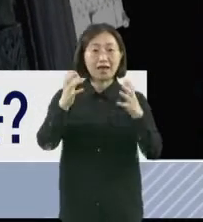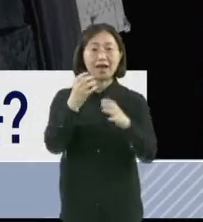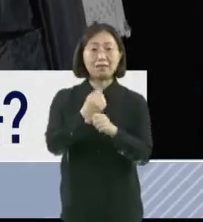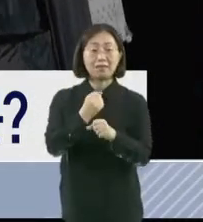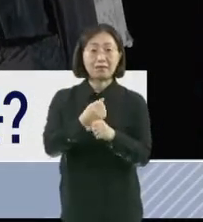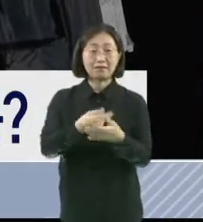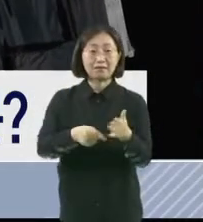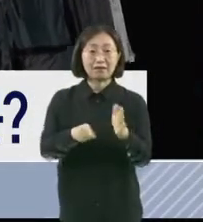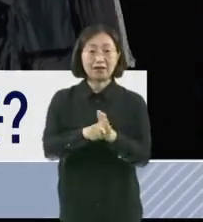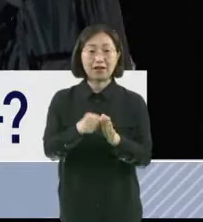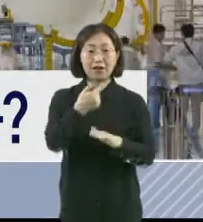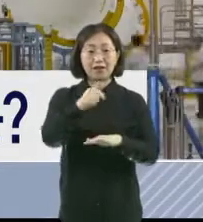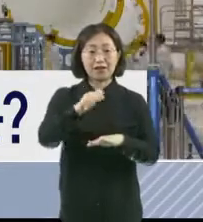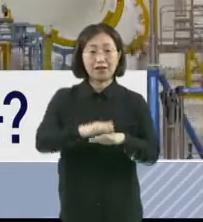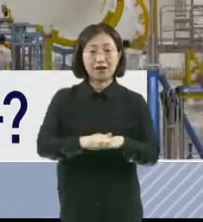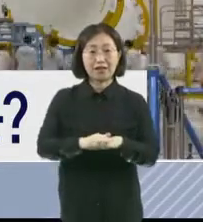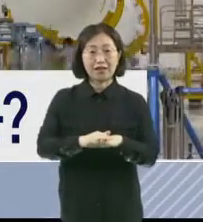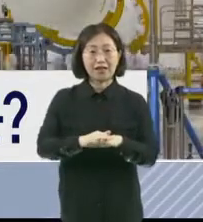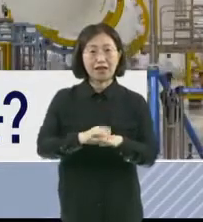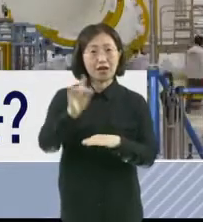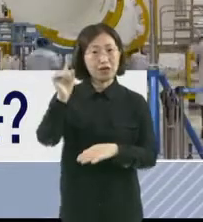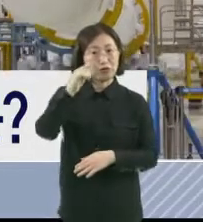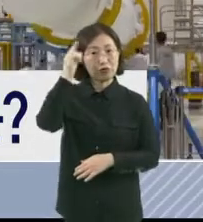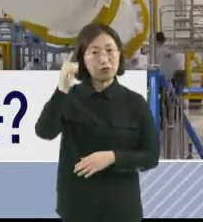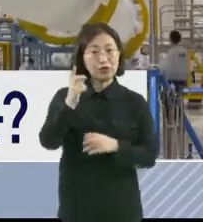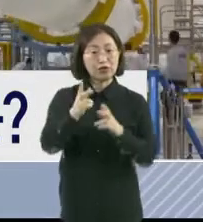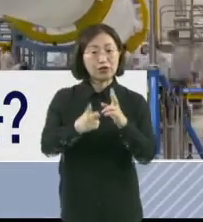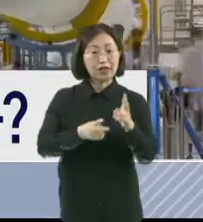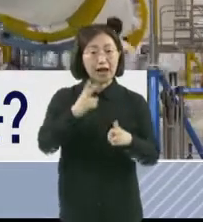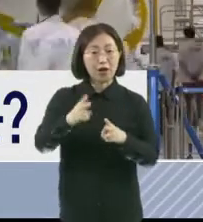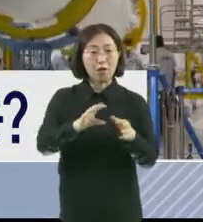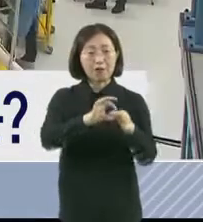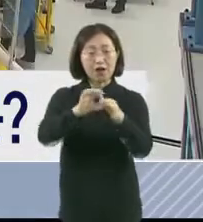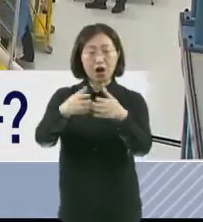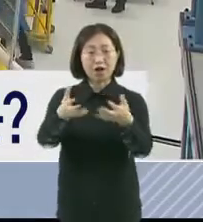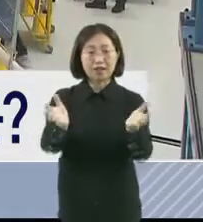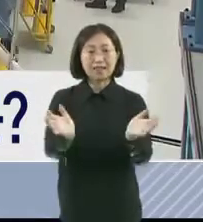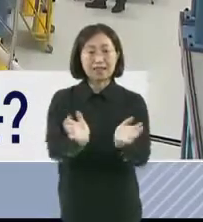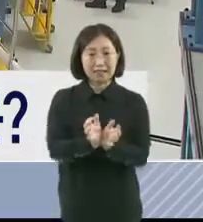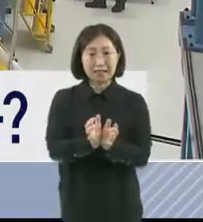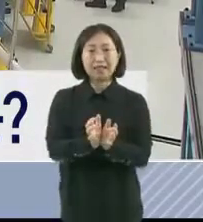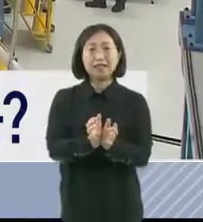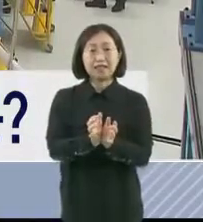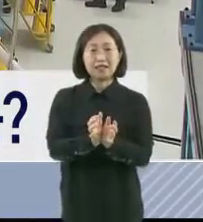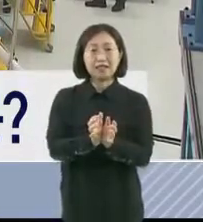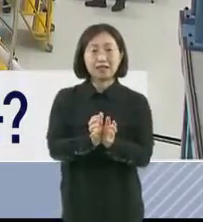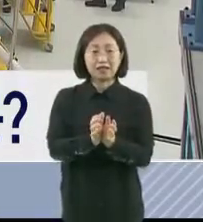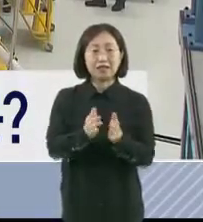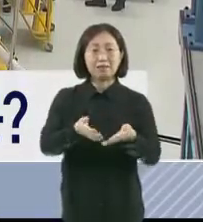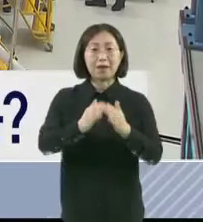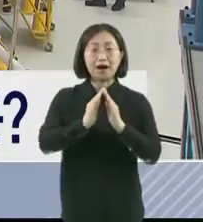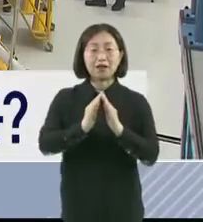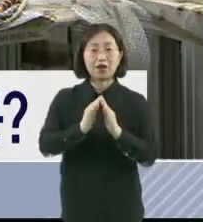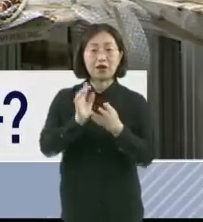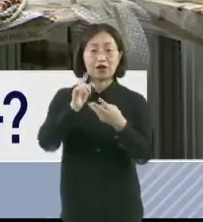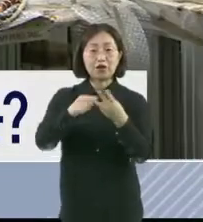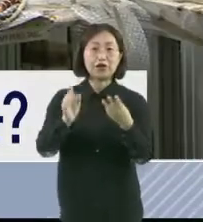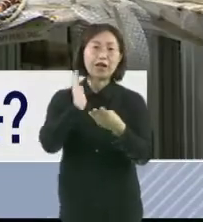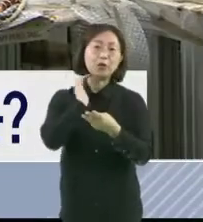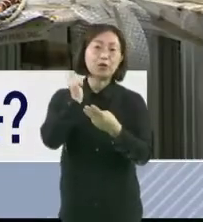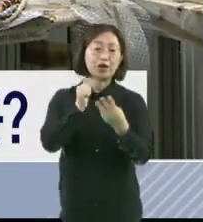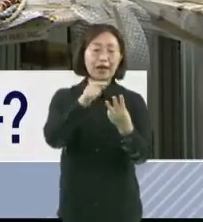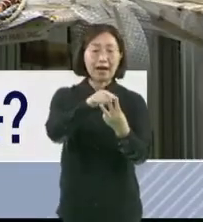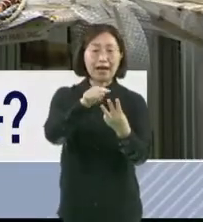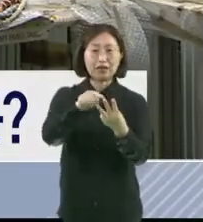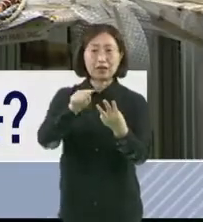대전이 우주산업 클러스터의 한 축을 담당해야 된다. 대통령께서 3축으로 가겠다는 말씀을 하셨기 때문에